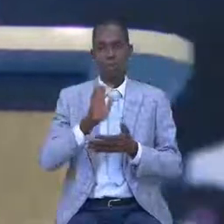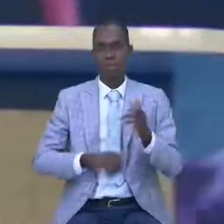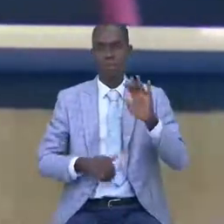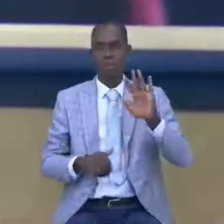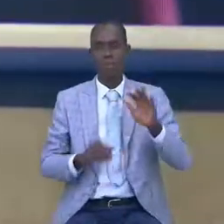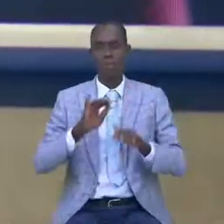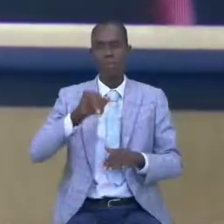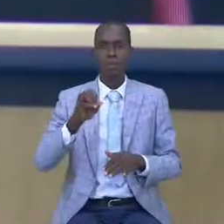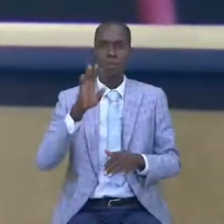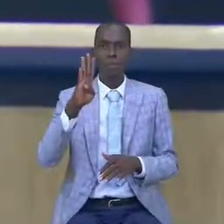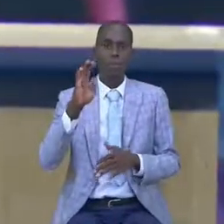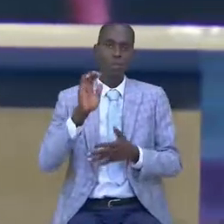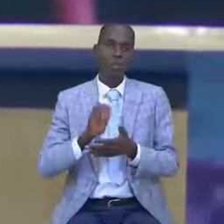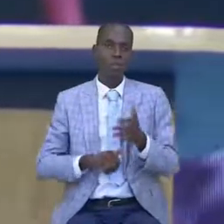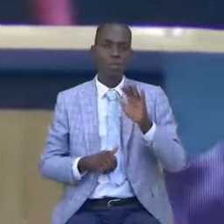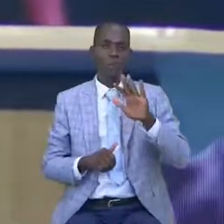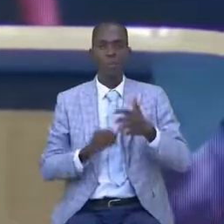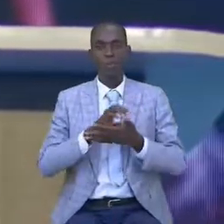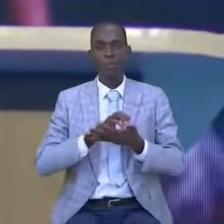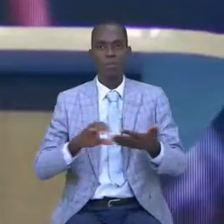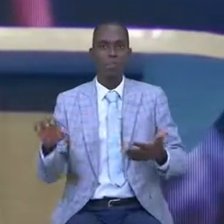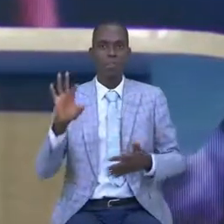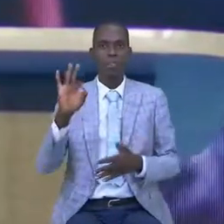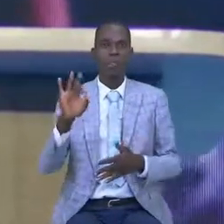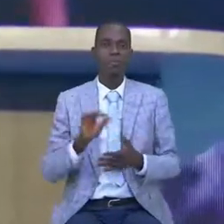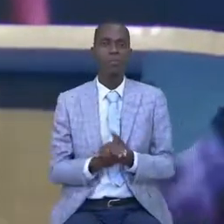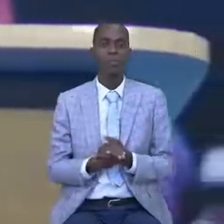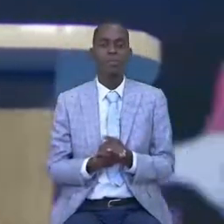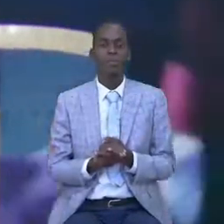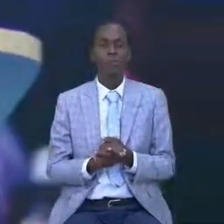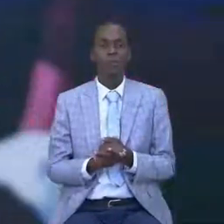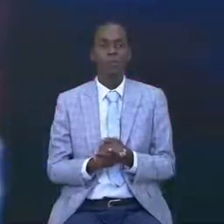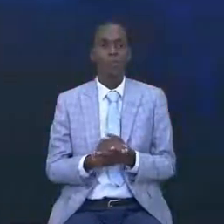soir, nous sommes à la parole de Dieu et nous lisons en Job